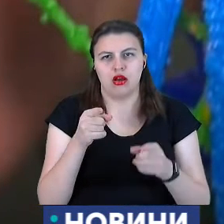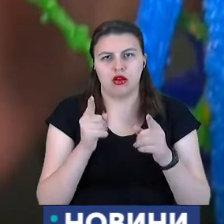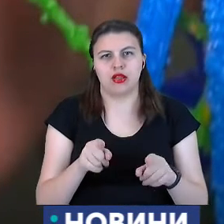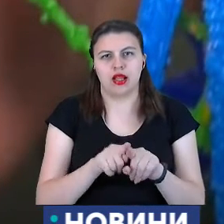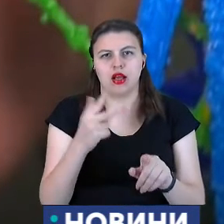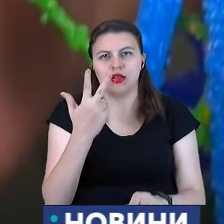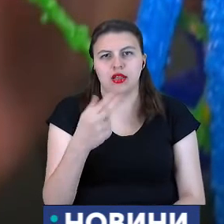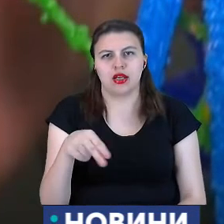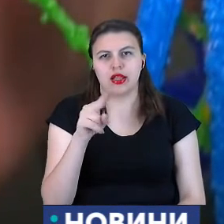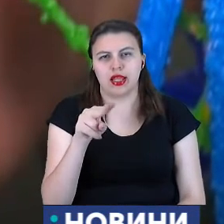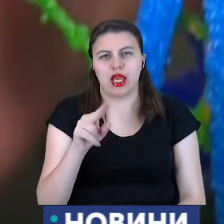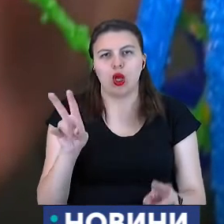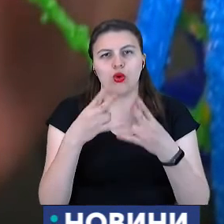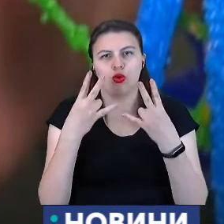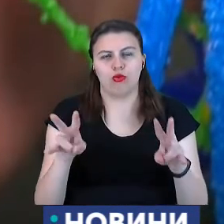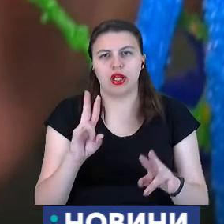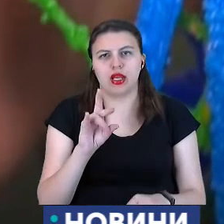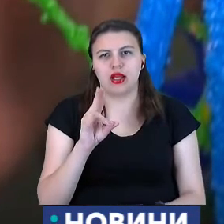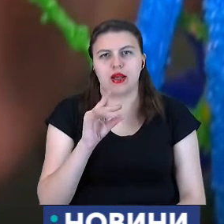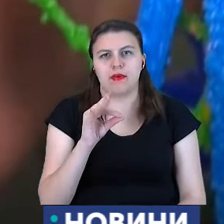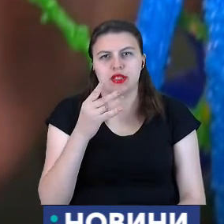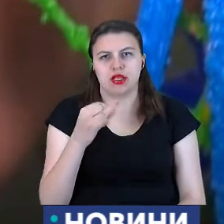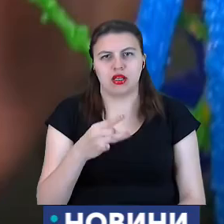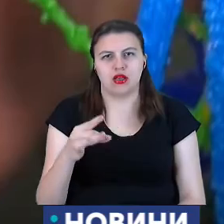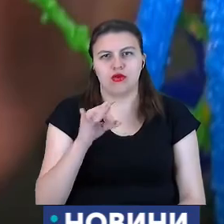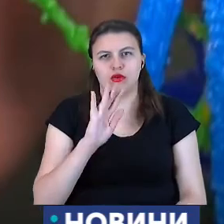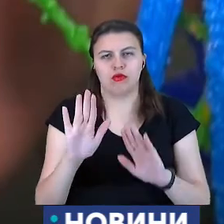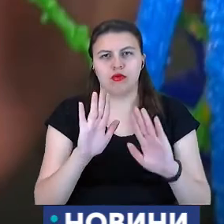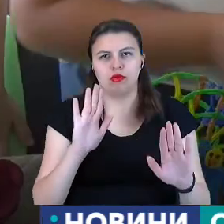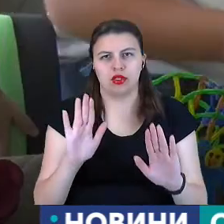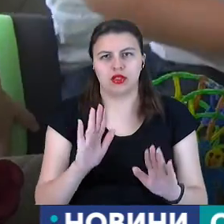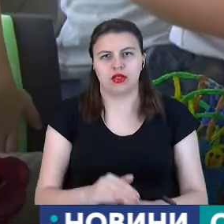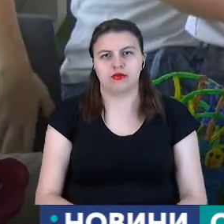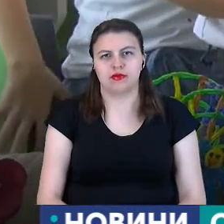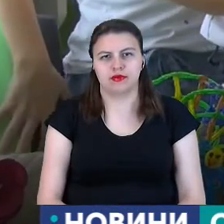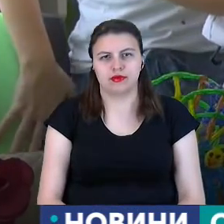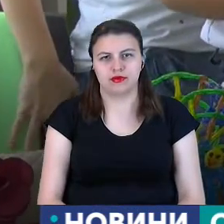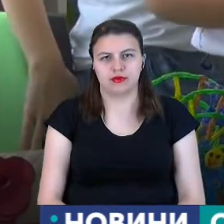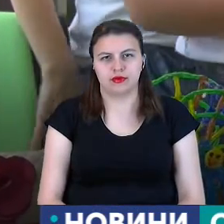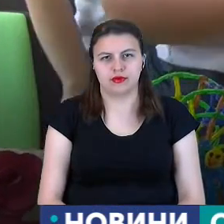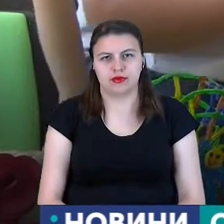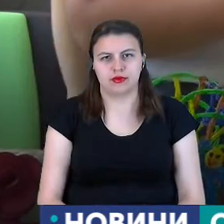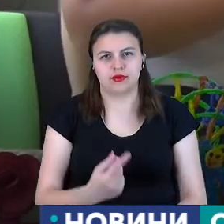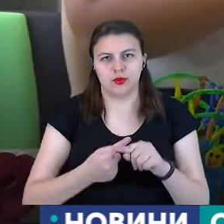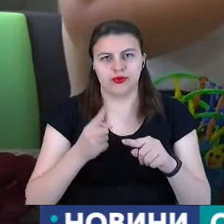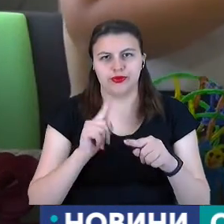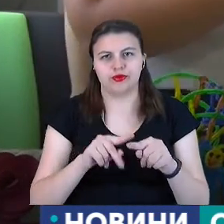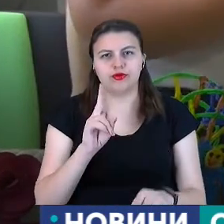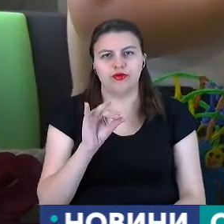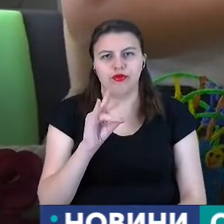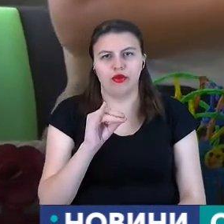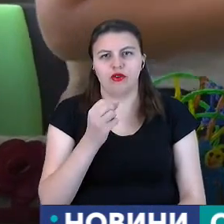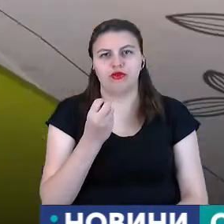Кремінській районній бібліотеці для дітей. Побувала там Анастасія Куліш. Це Кирило. У свої 12 він